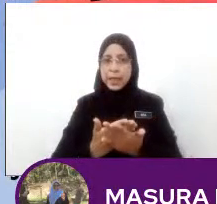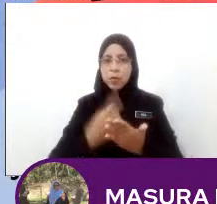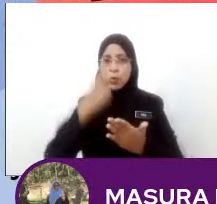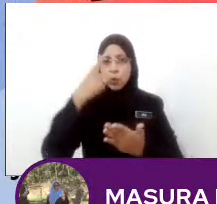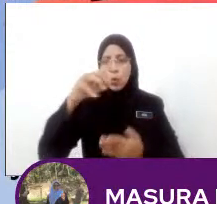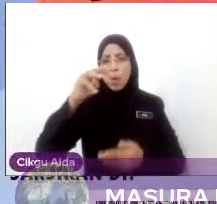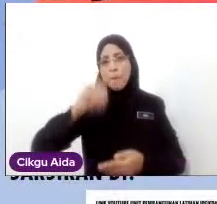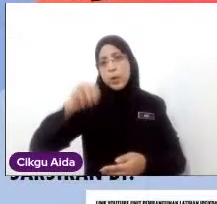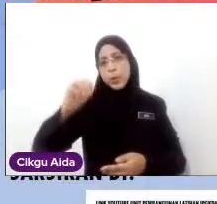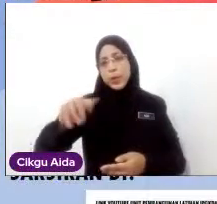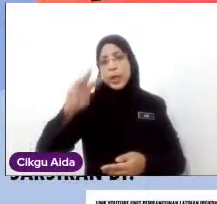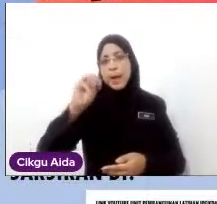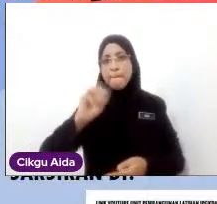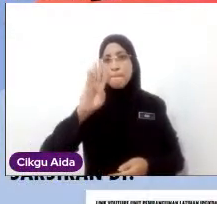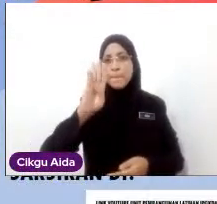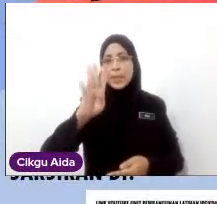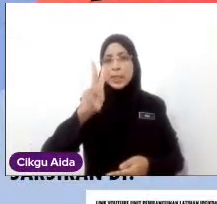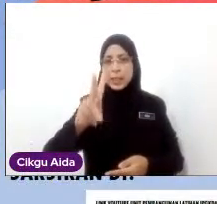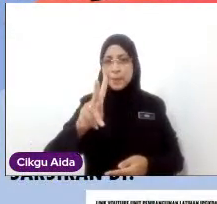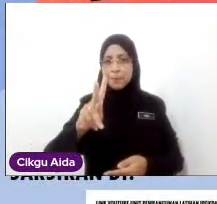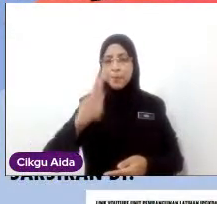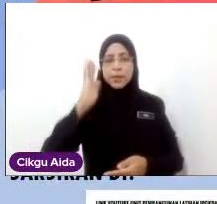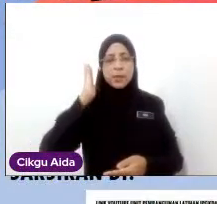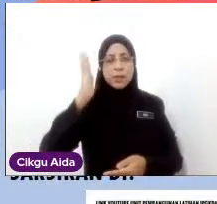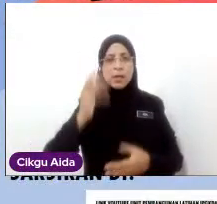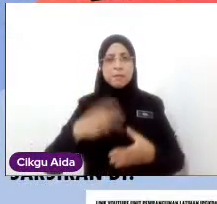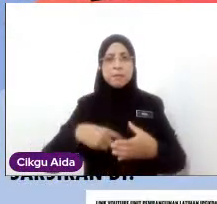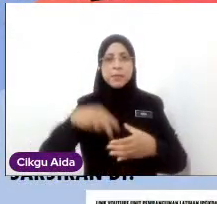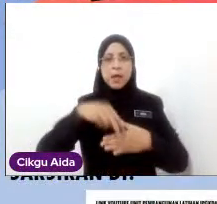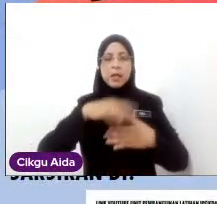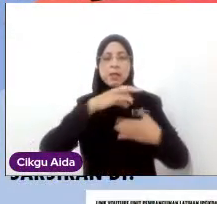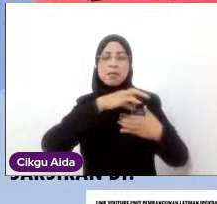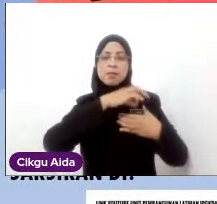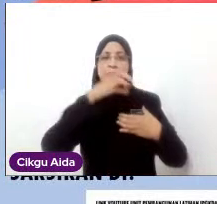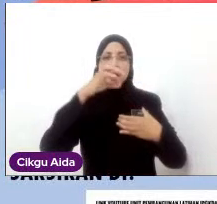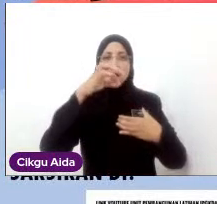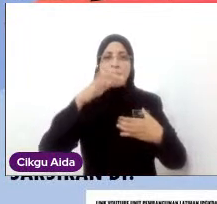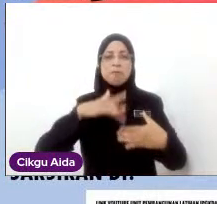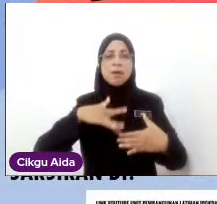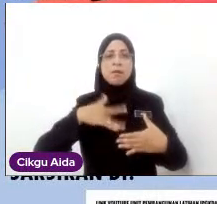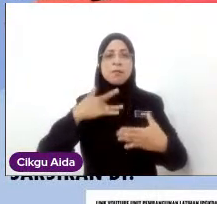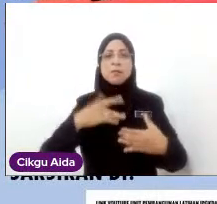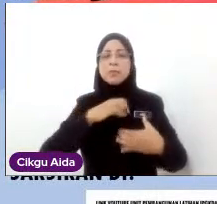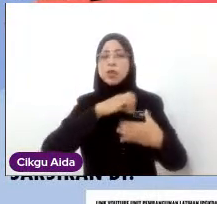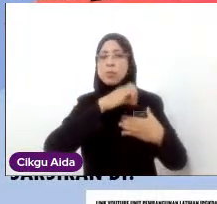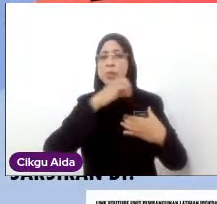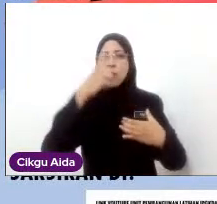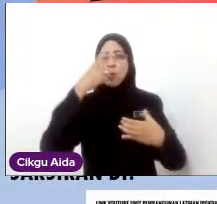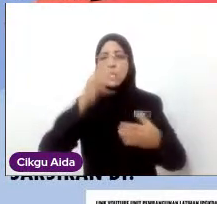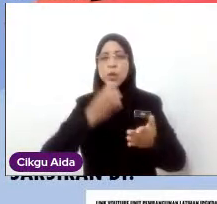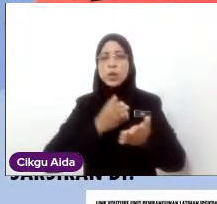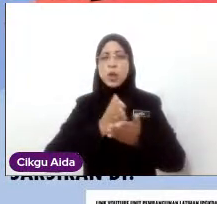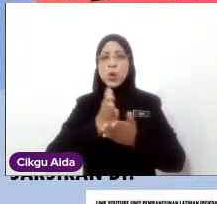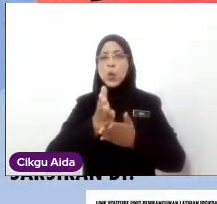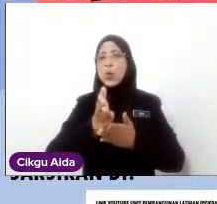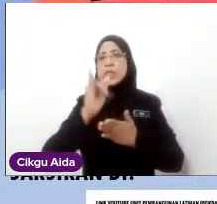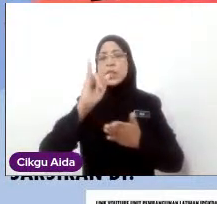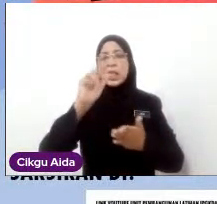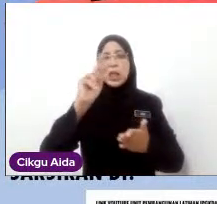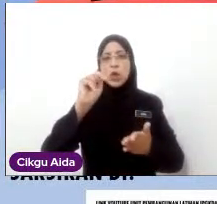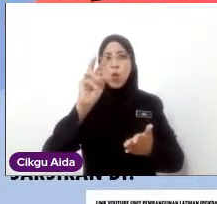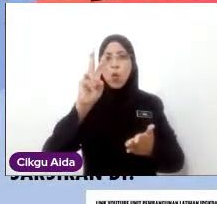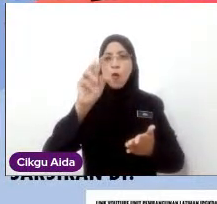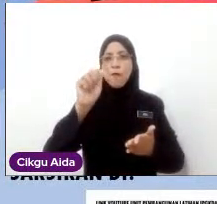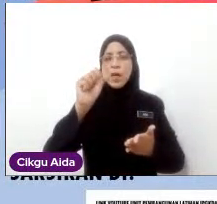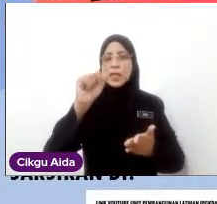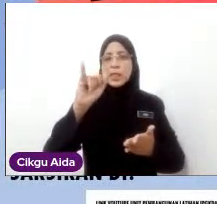penguat semangat kami dalam buat inovasi adalah murid kita sendiri yang memerlukan kita. Saya cakap terang-terang kan, sebab itulah saya tak ada pun